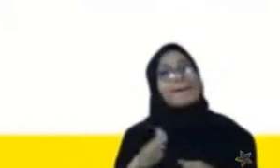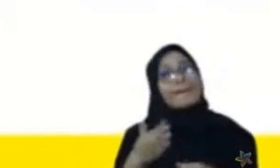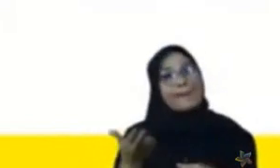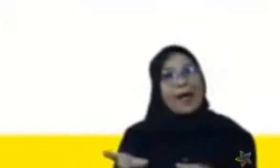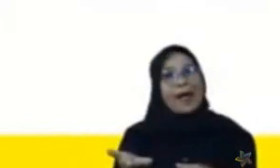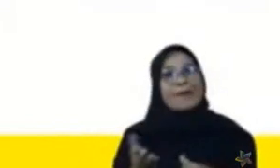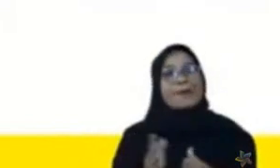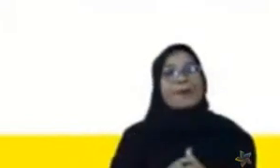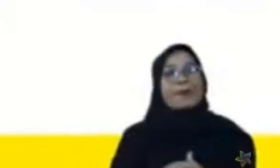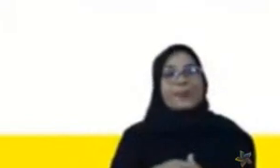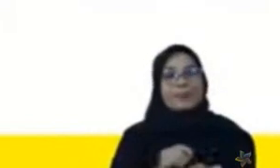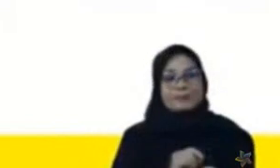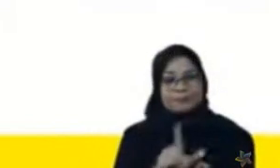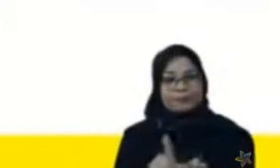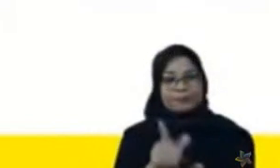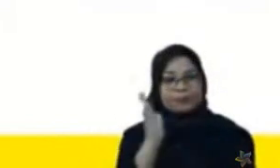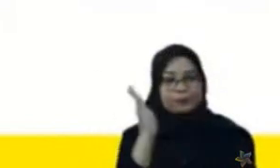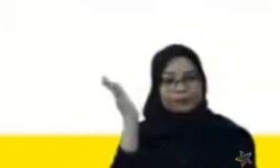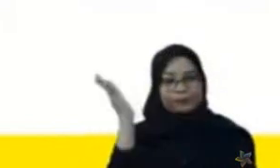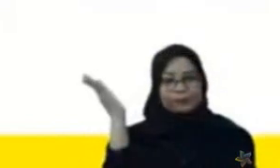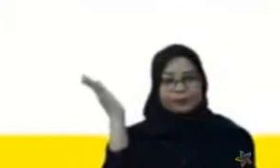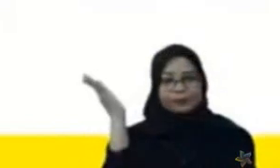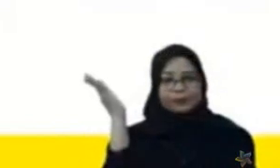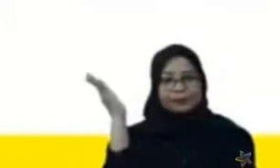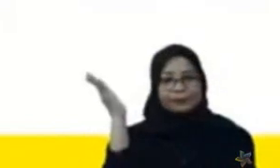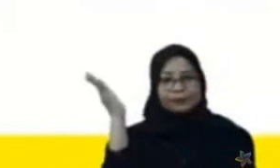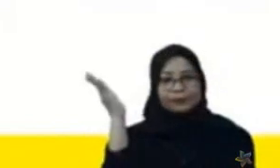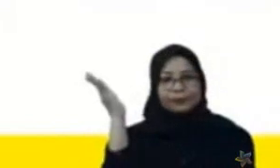Lanjut.